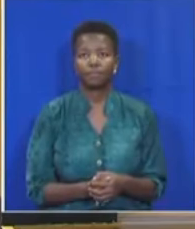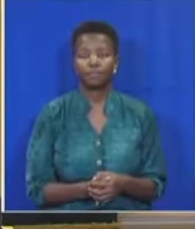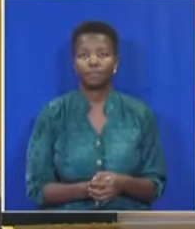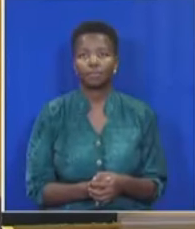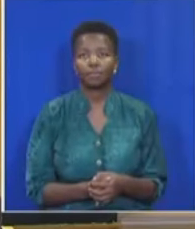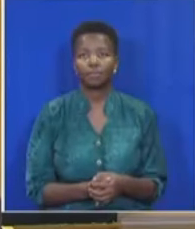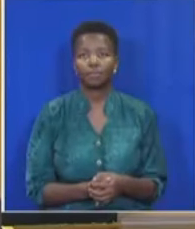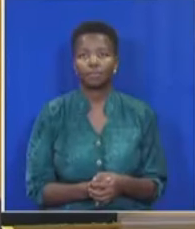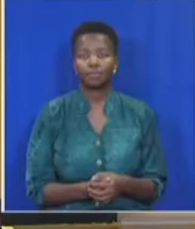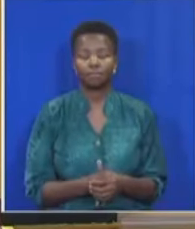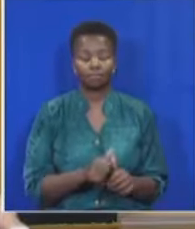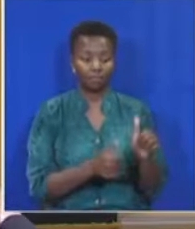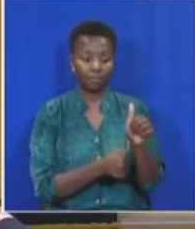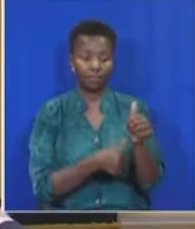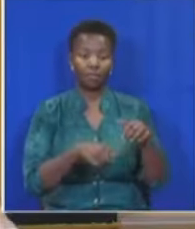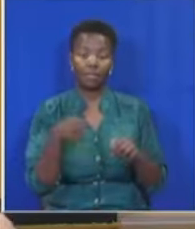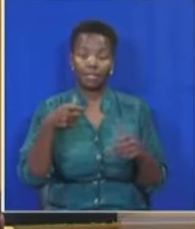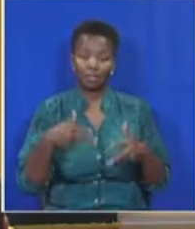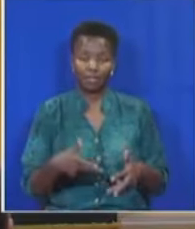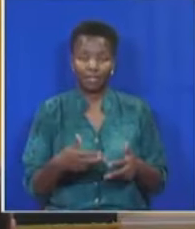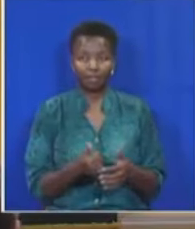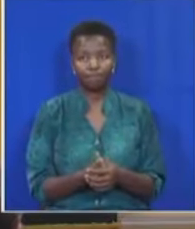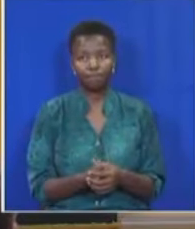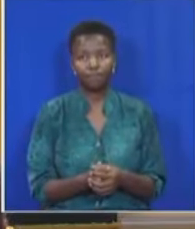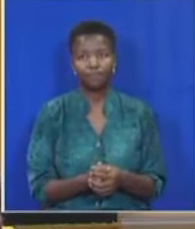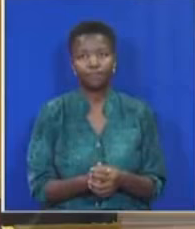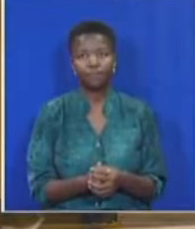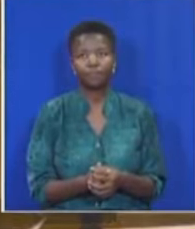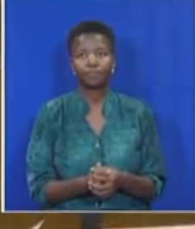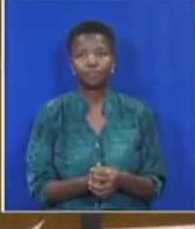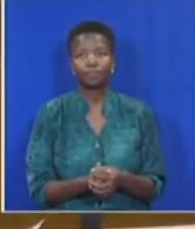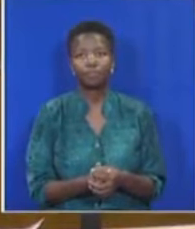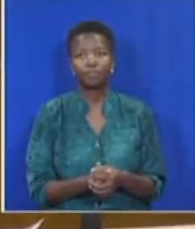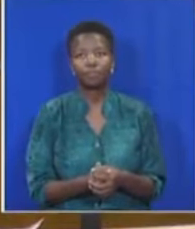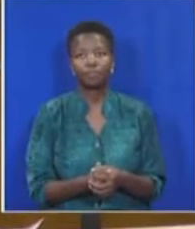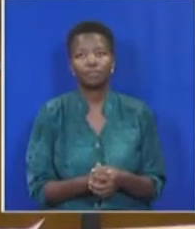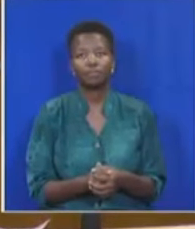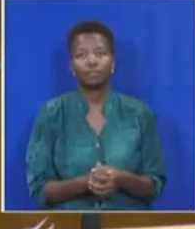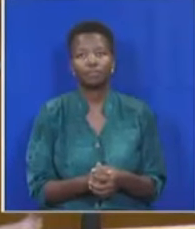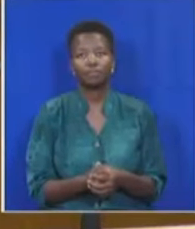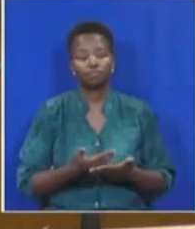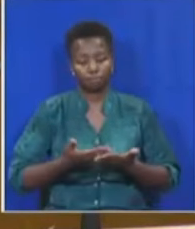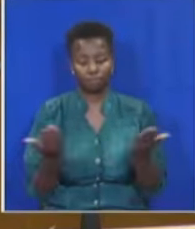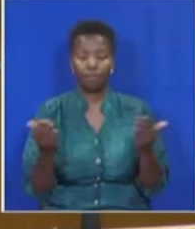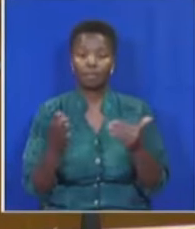sekela somlomo indlu yowiso umthetho